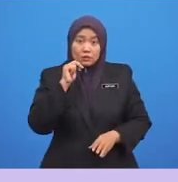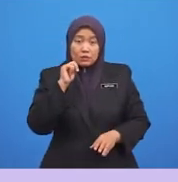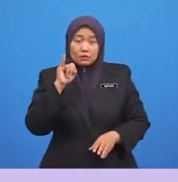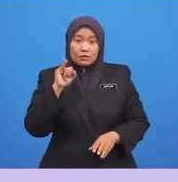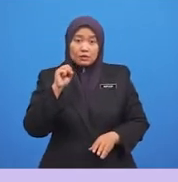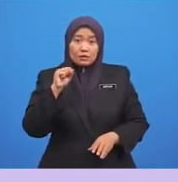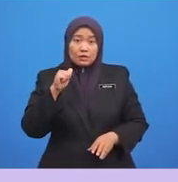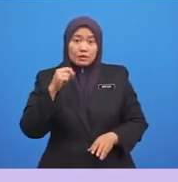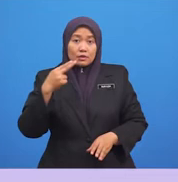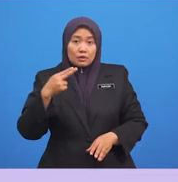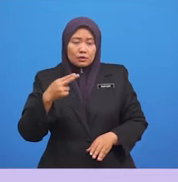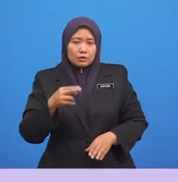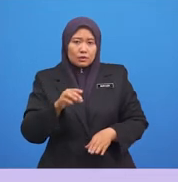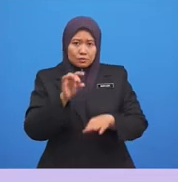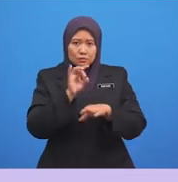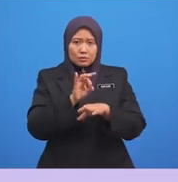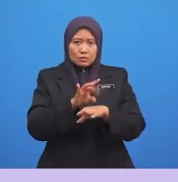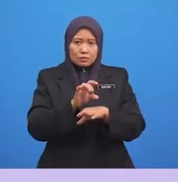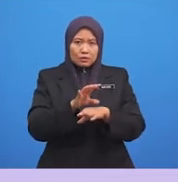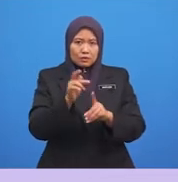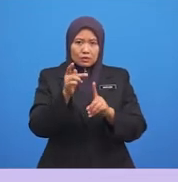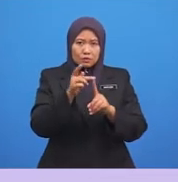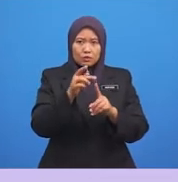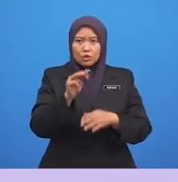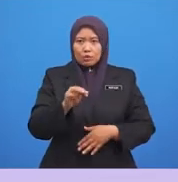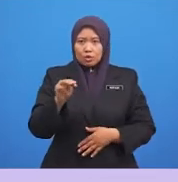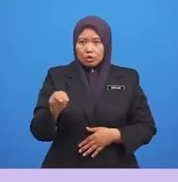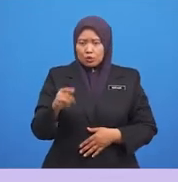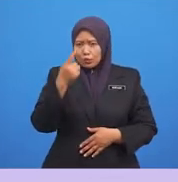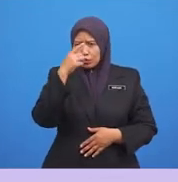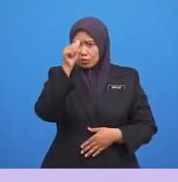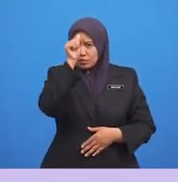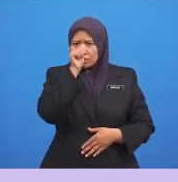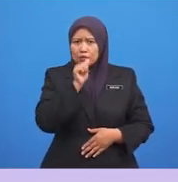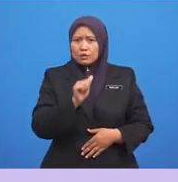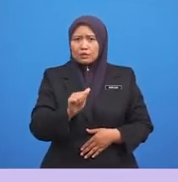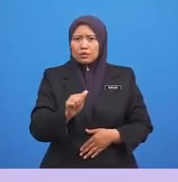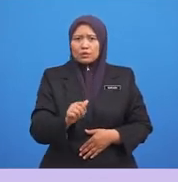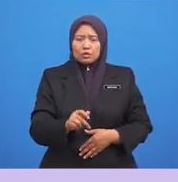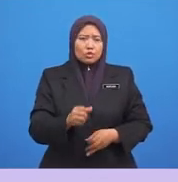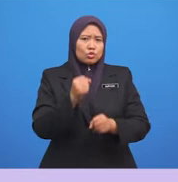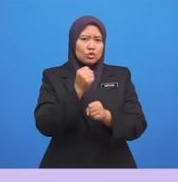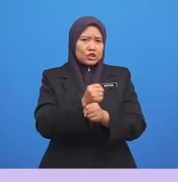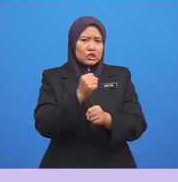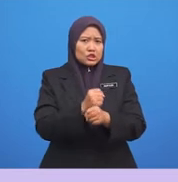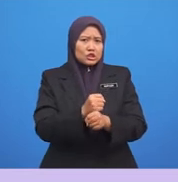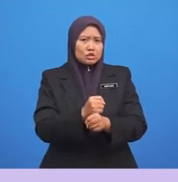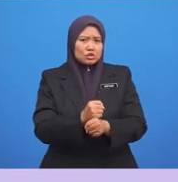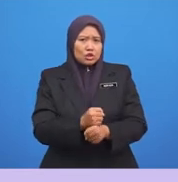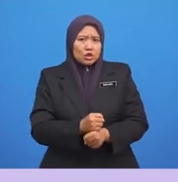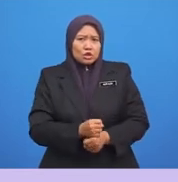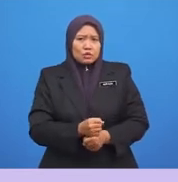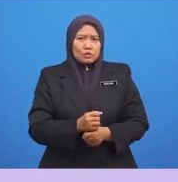kepada murid-muridnya supaya bersabar dalam mengerjakan sesuatu